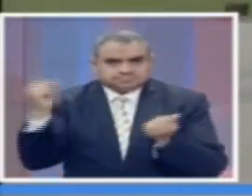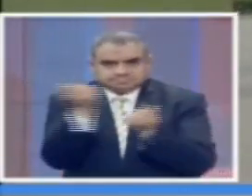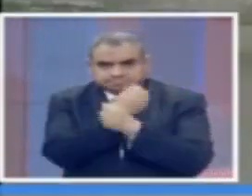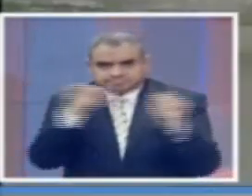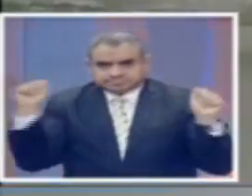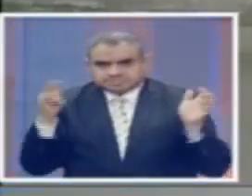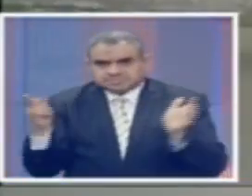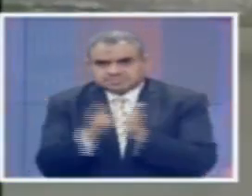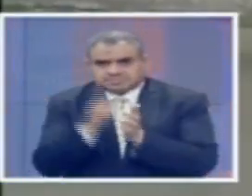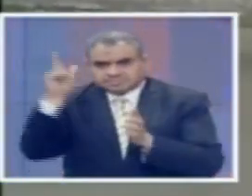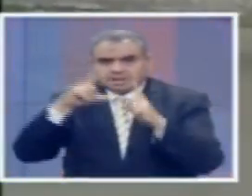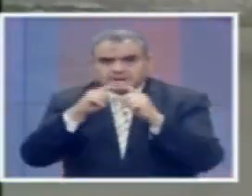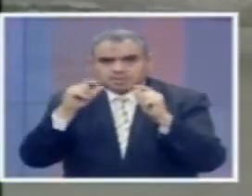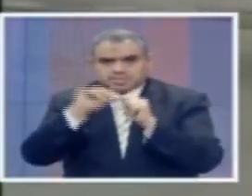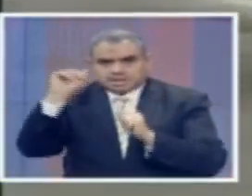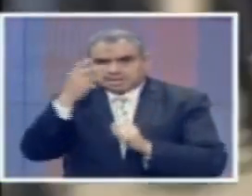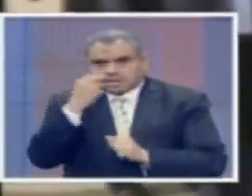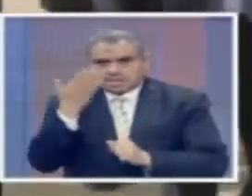مرفأ بيروت.